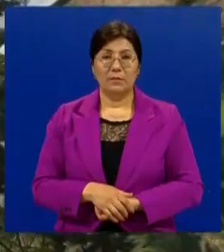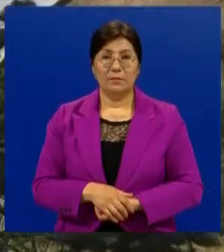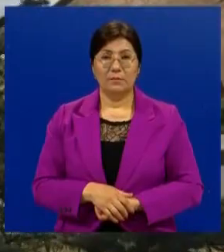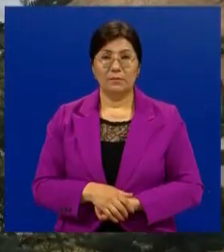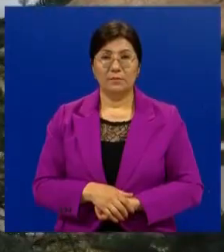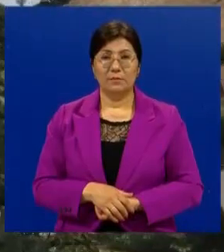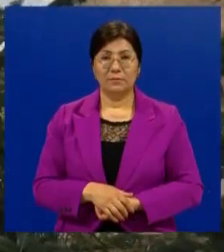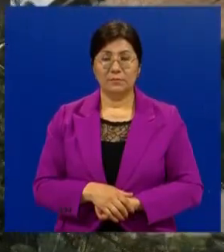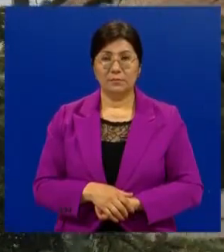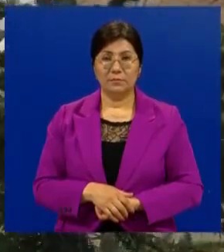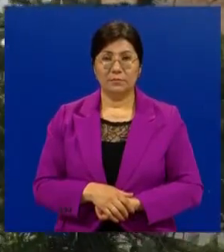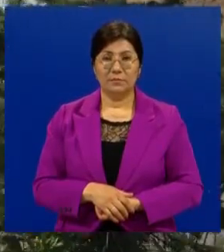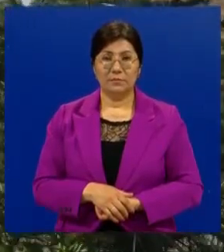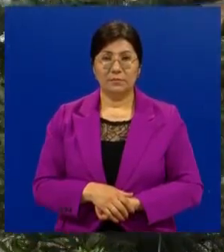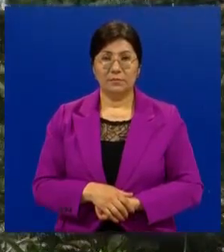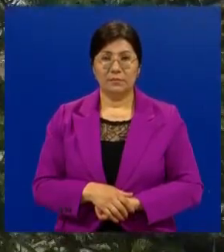Жанадиль Сагеев, Аптат НС.